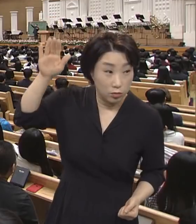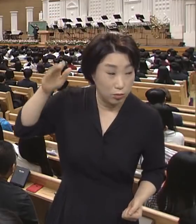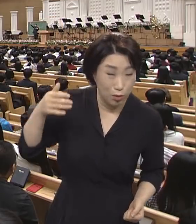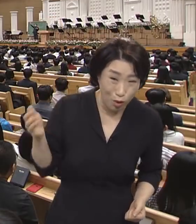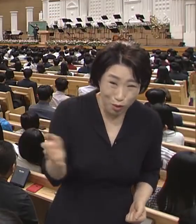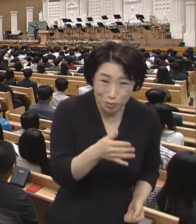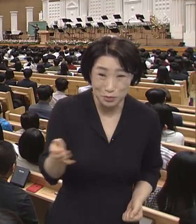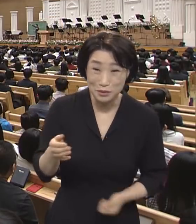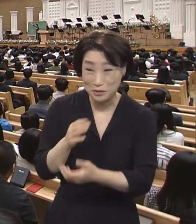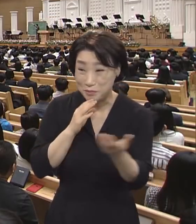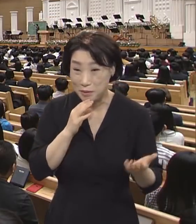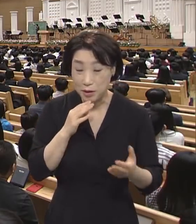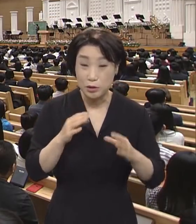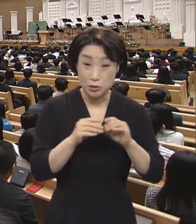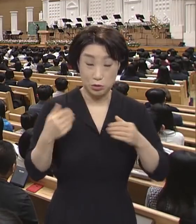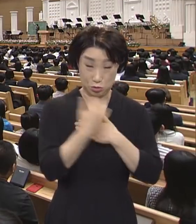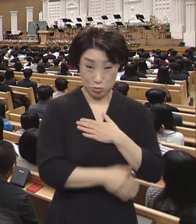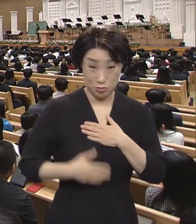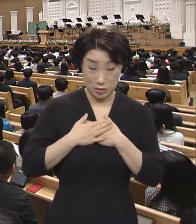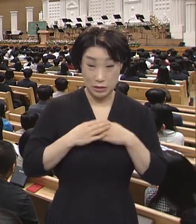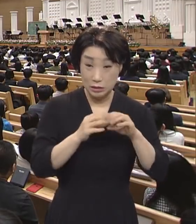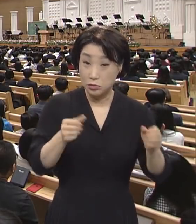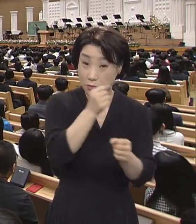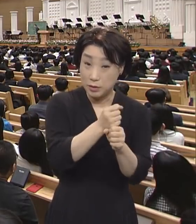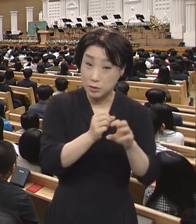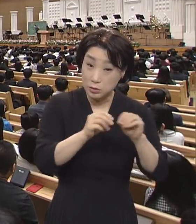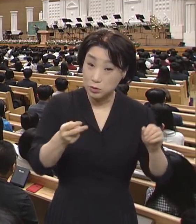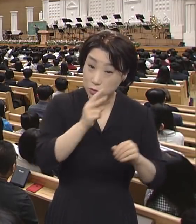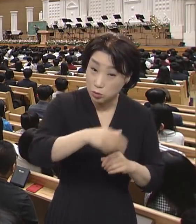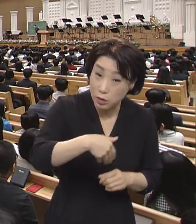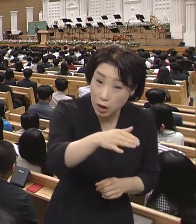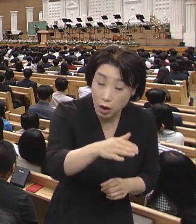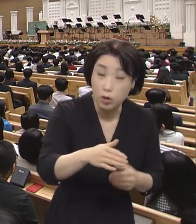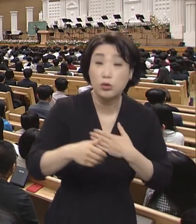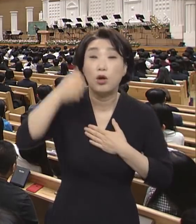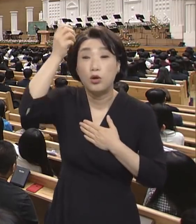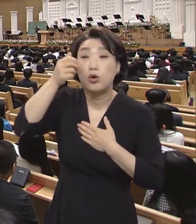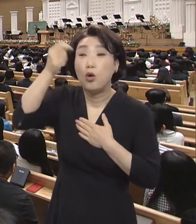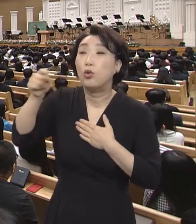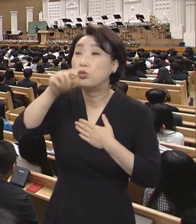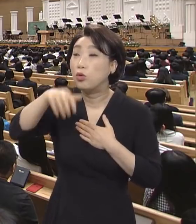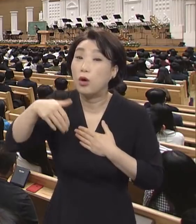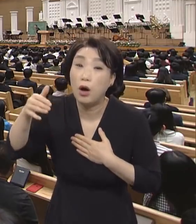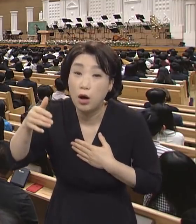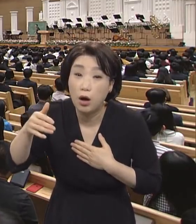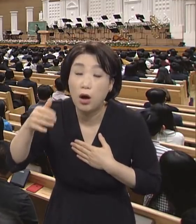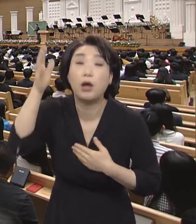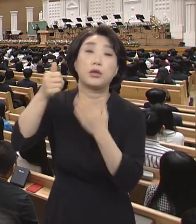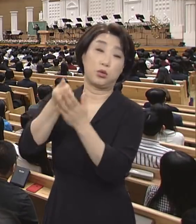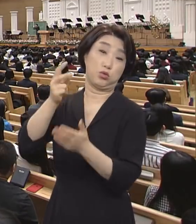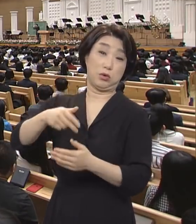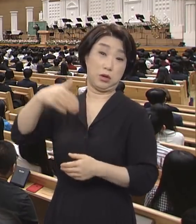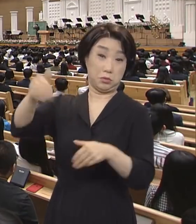자 육체는 흑으로 안 돼. 흑으로 돌아가. 돌아가면 영혼은 어디로 가나? 하나님께로 가야지.